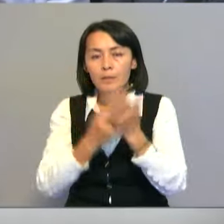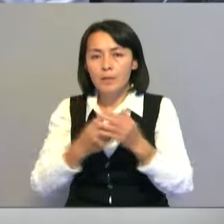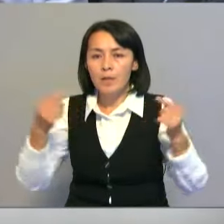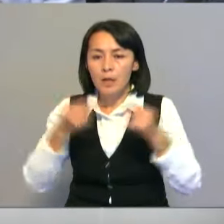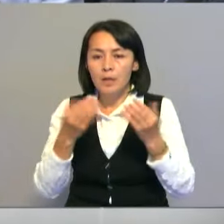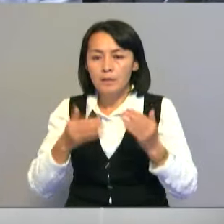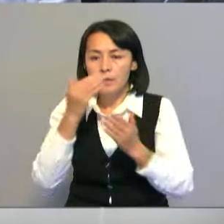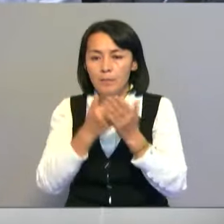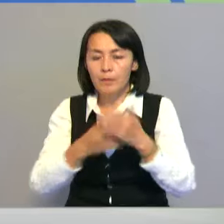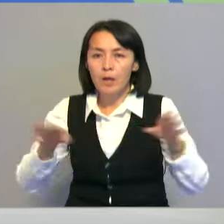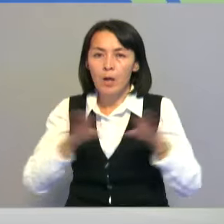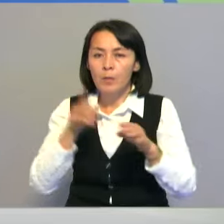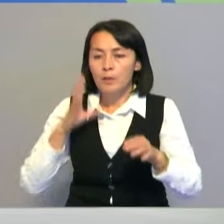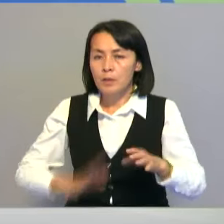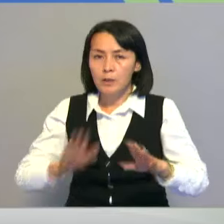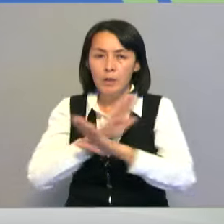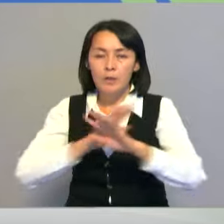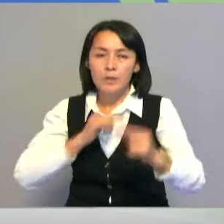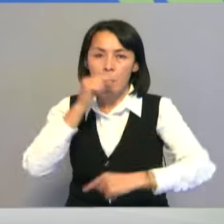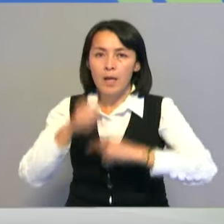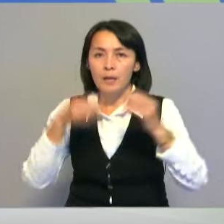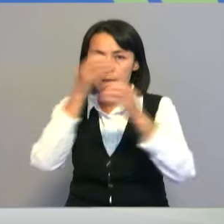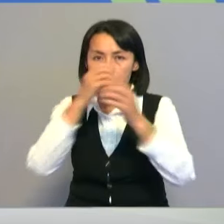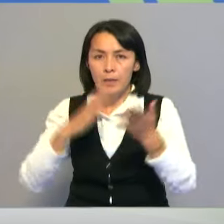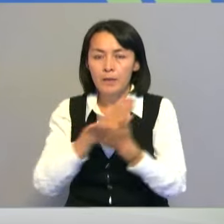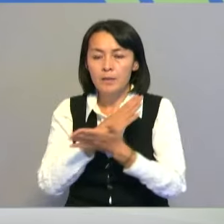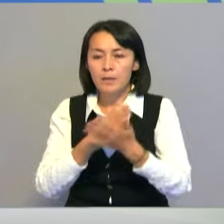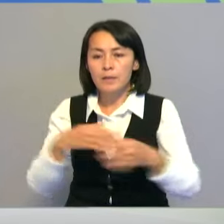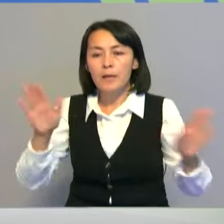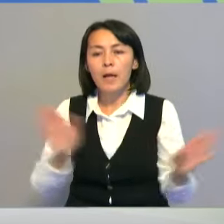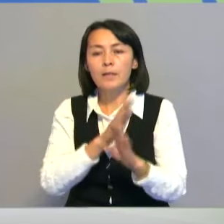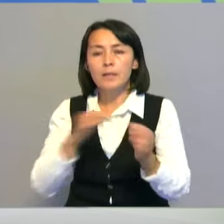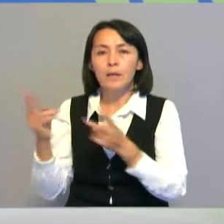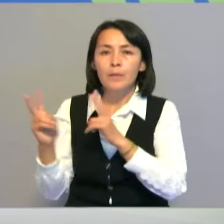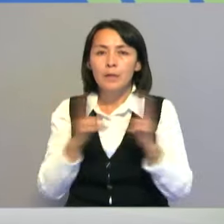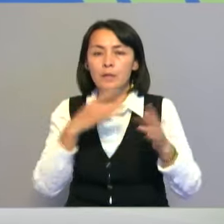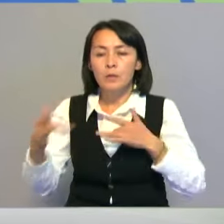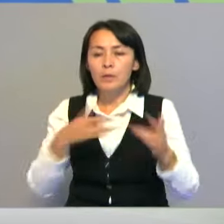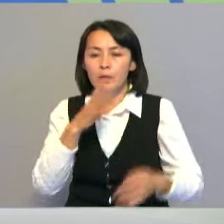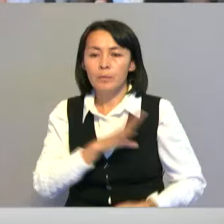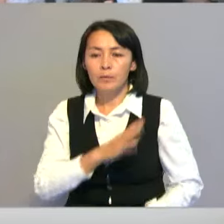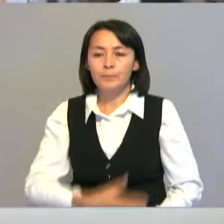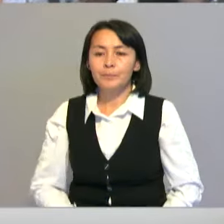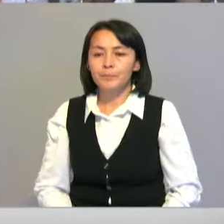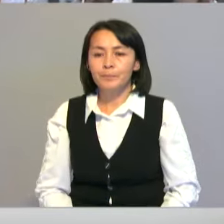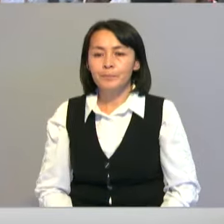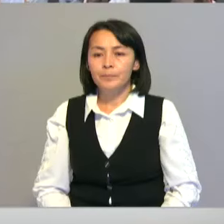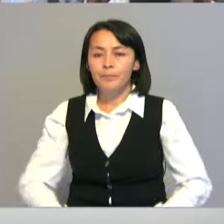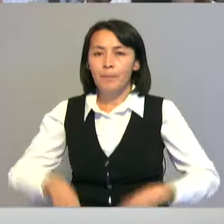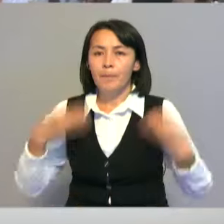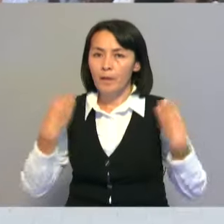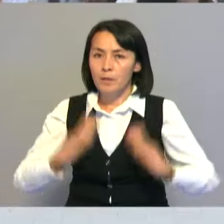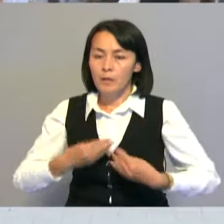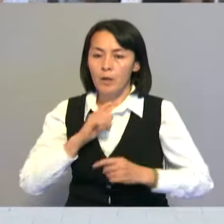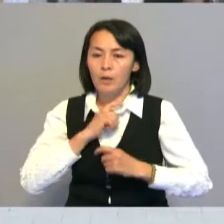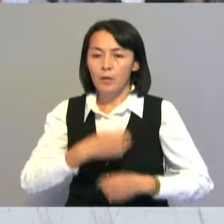қанықты. Бағдарлама аясы мұнымен шектелген жоқ. Ары қарай мәдениет қызметкерлері ән салып өнер көрсетті. Қасым Салбар галстук киіп